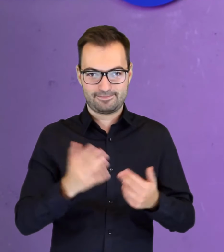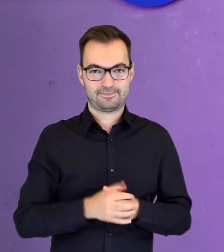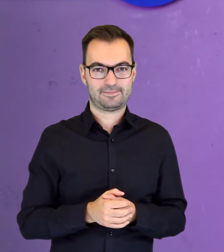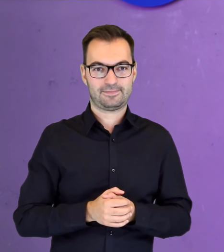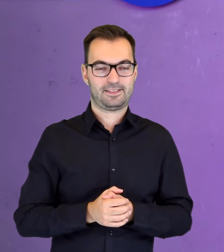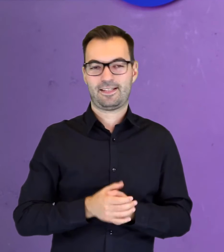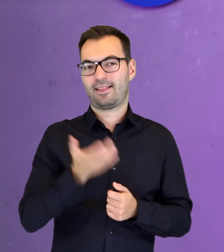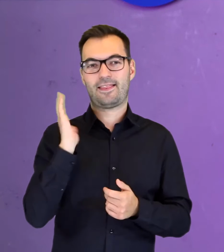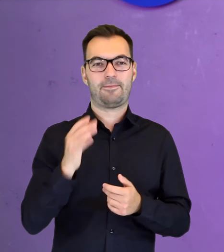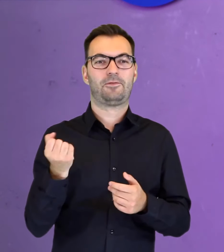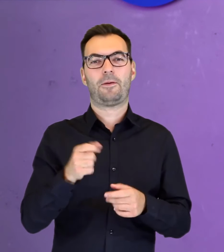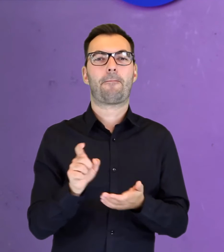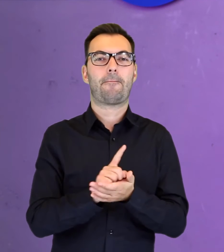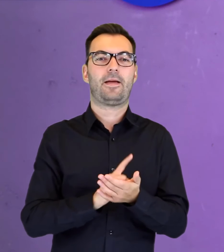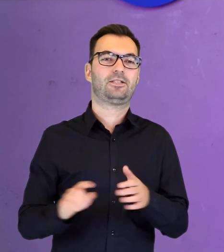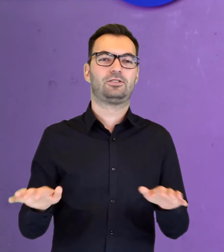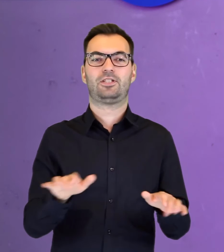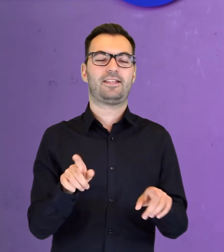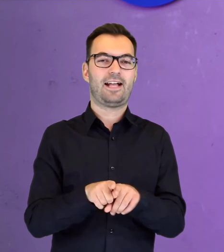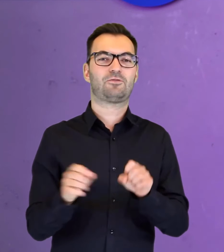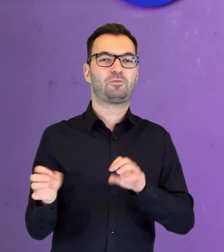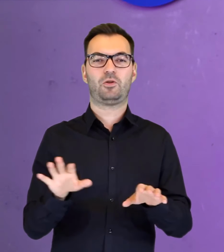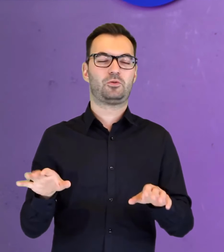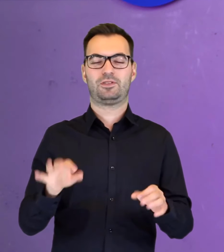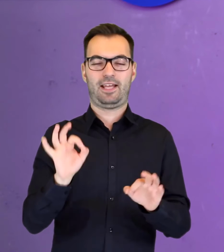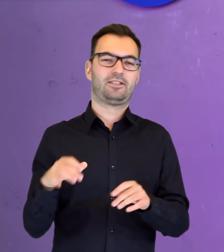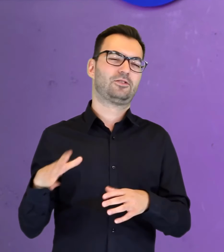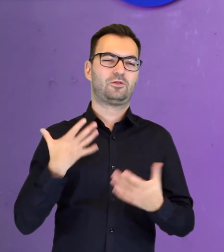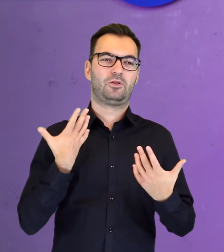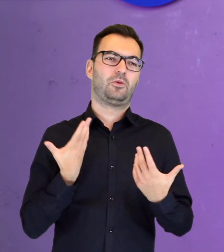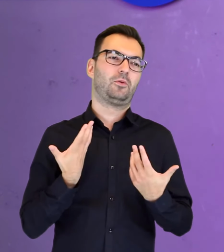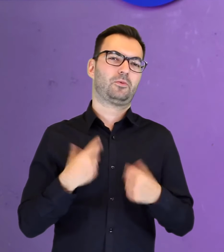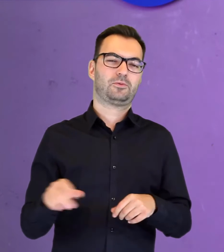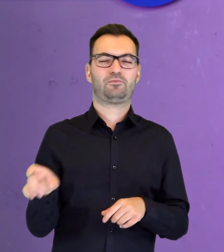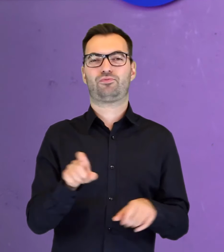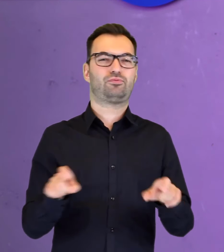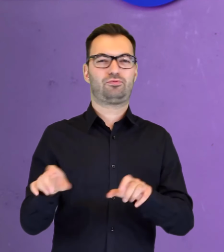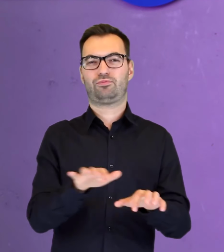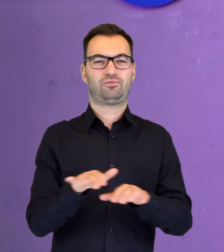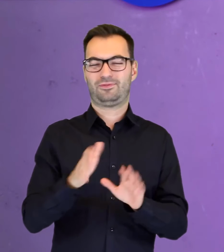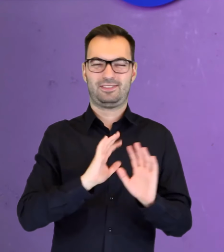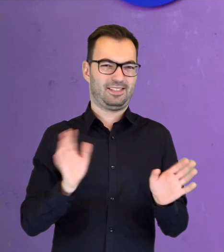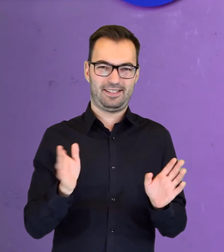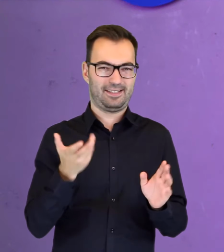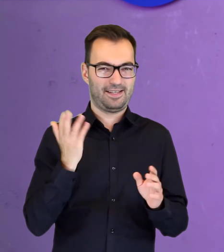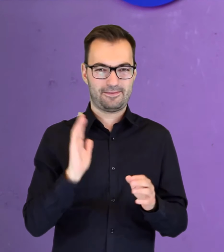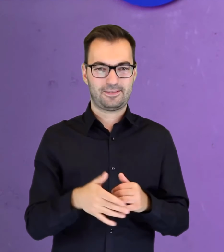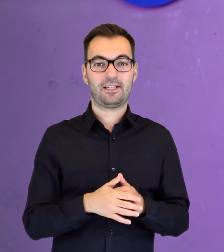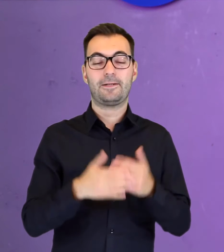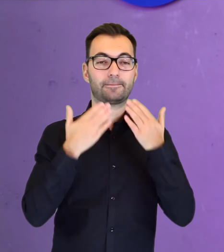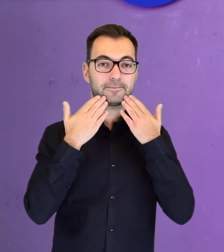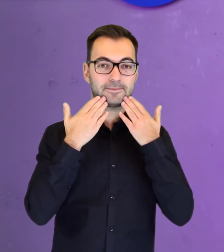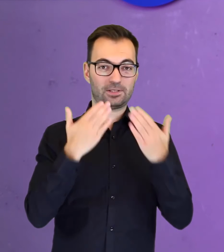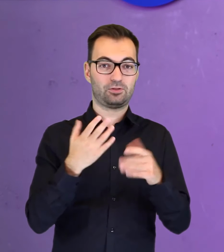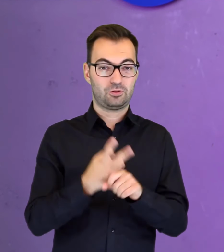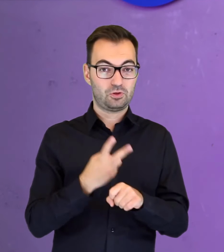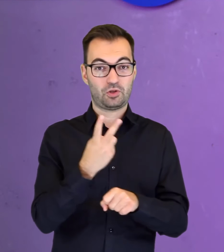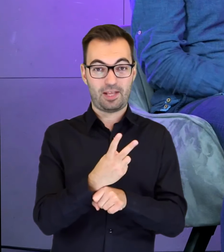50 na karku i nie będziemy korzystać z Myszki Czy touchpada w taki sam sposób jak dzisiaj mając 18